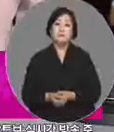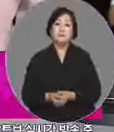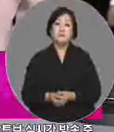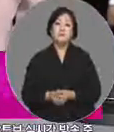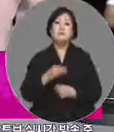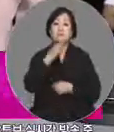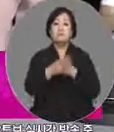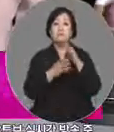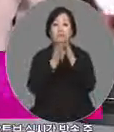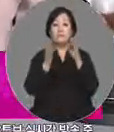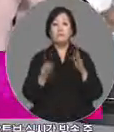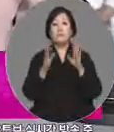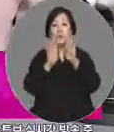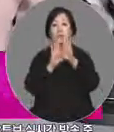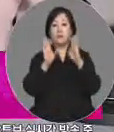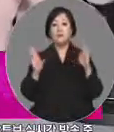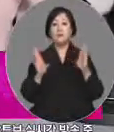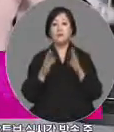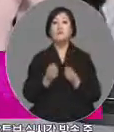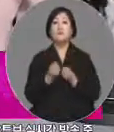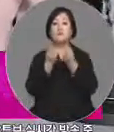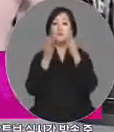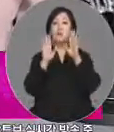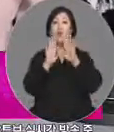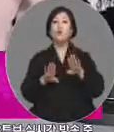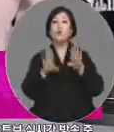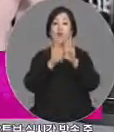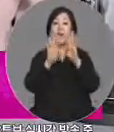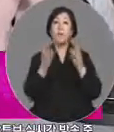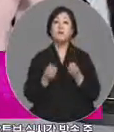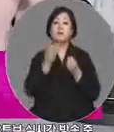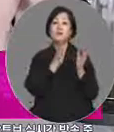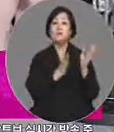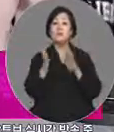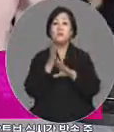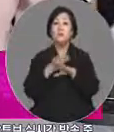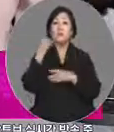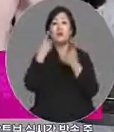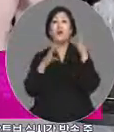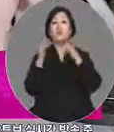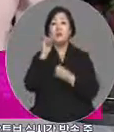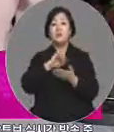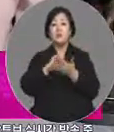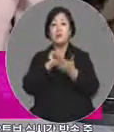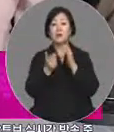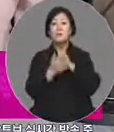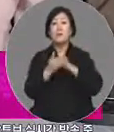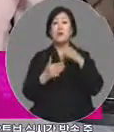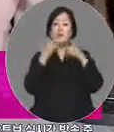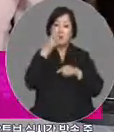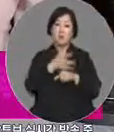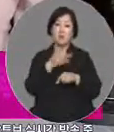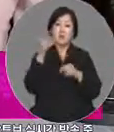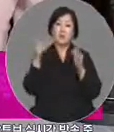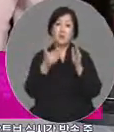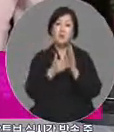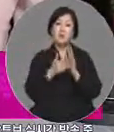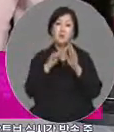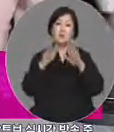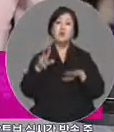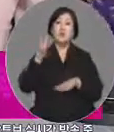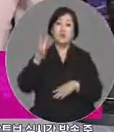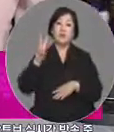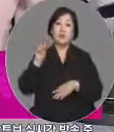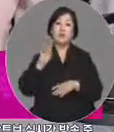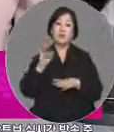예, 3년 만에 열리는 장미축제 오늘 개막식인데요. 얼마나 들어오셨나 봤더니 조금 전 8시까지 벌써 2만